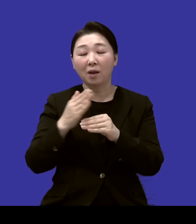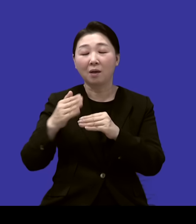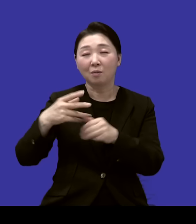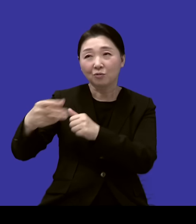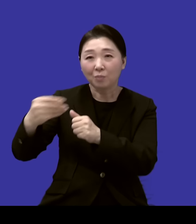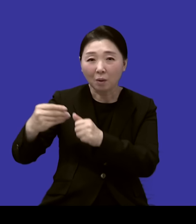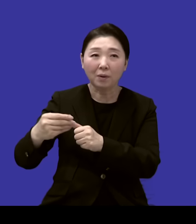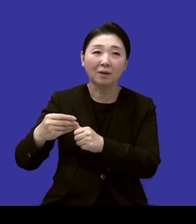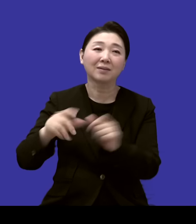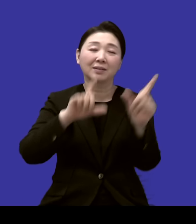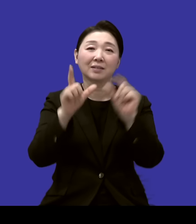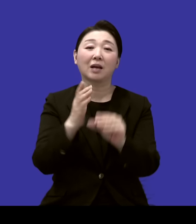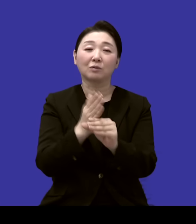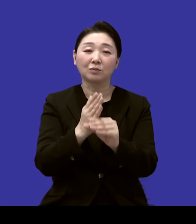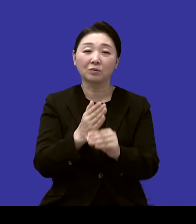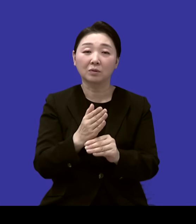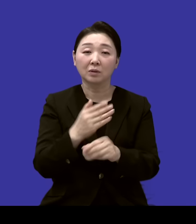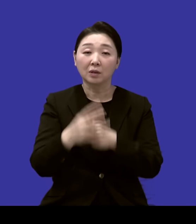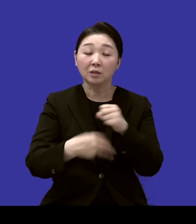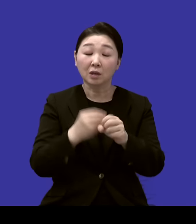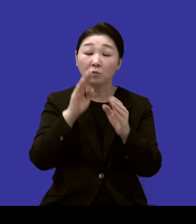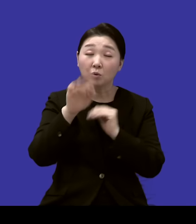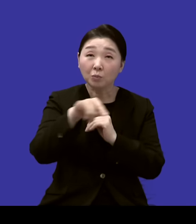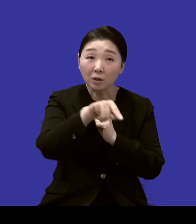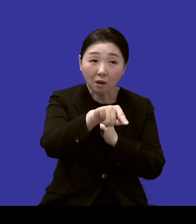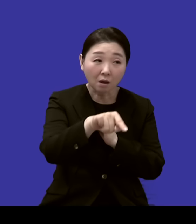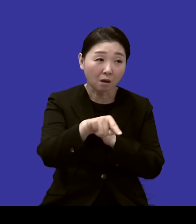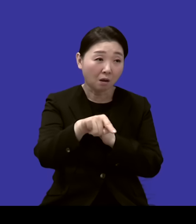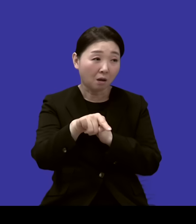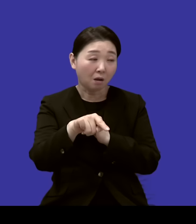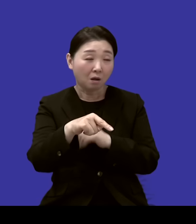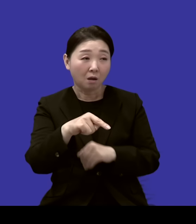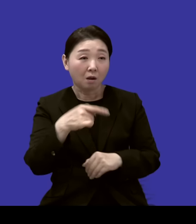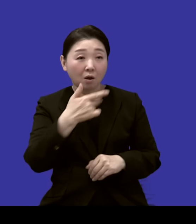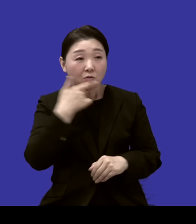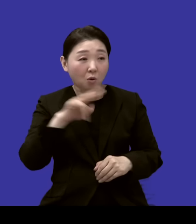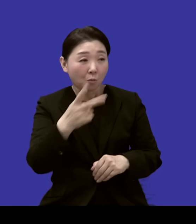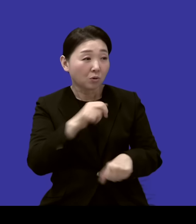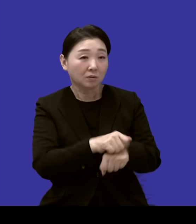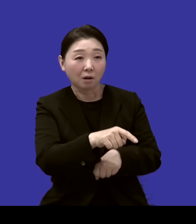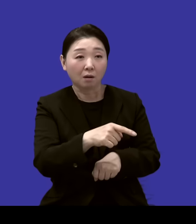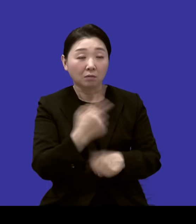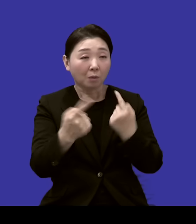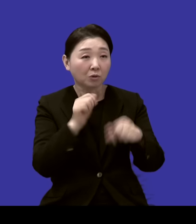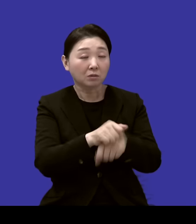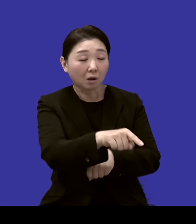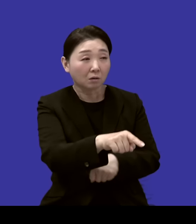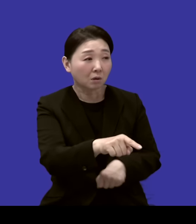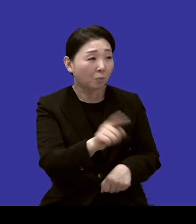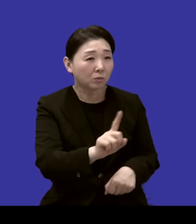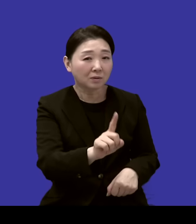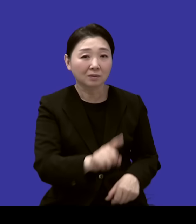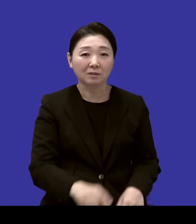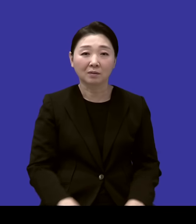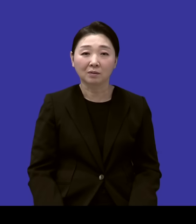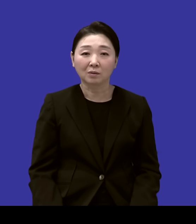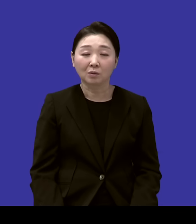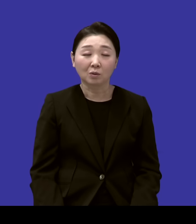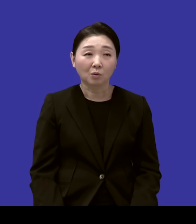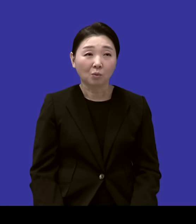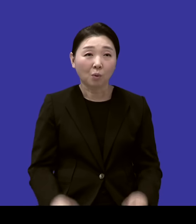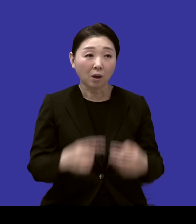제가 자신 있었는데 3년이 지나니까 저보다 해석을 더 잘하는 거예요. 제가 너무 충격을 받았어요. 이 아이 대체 뭐지? 네. 특별히 과외를